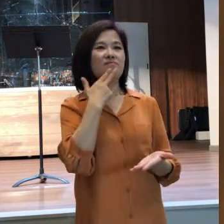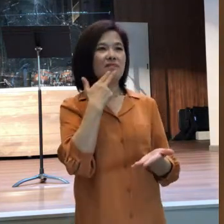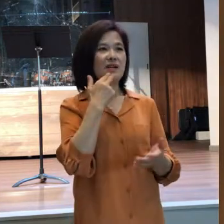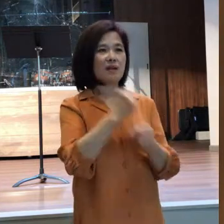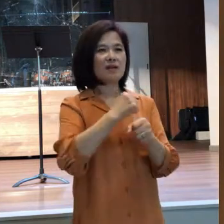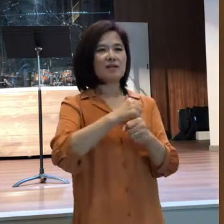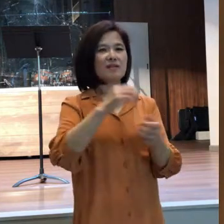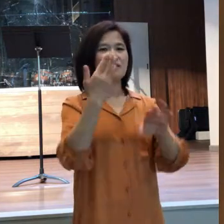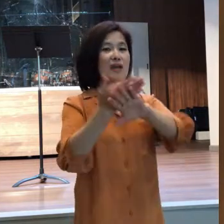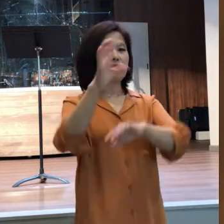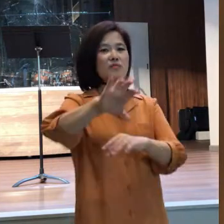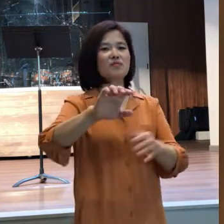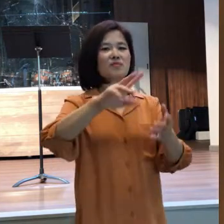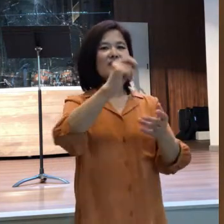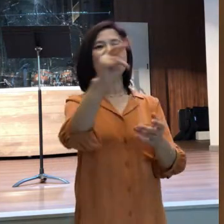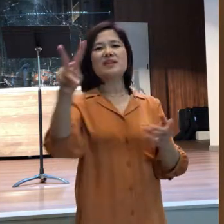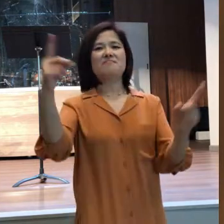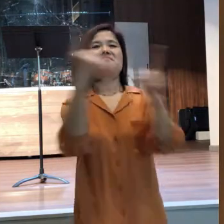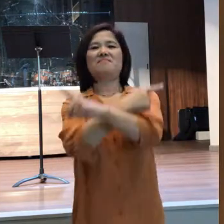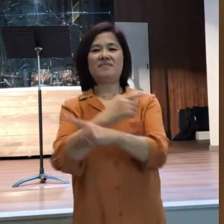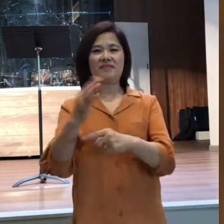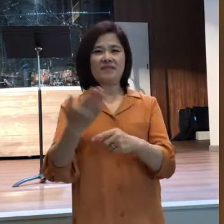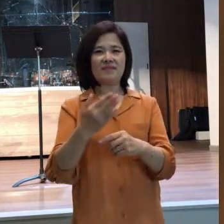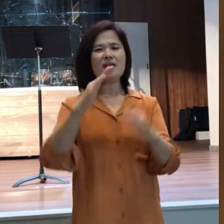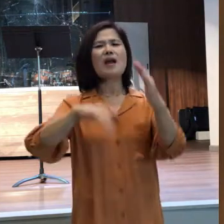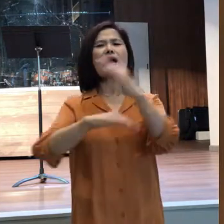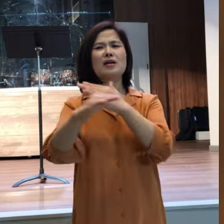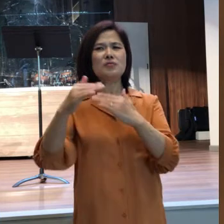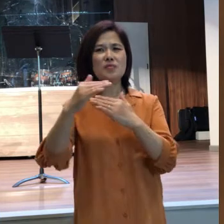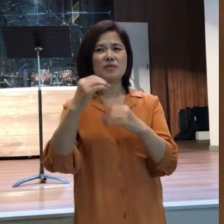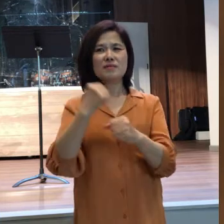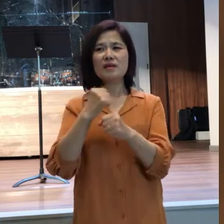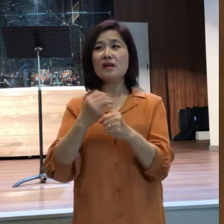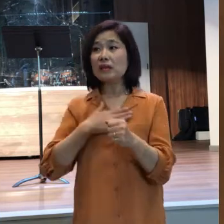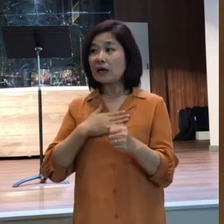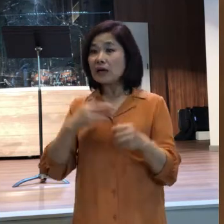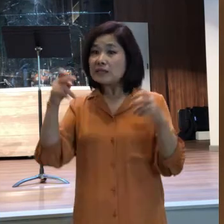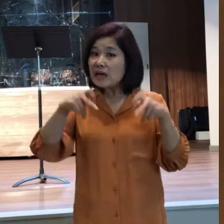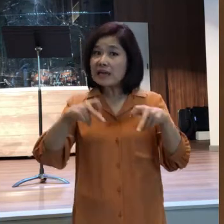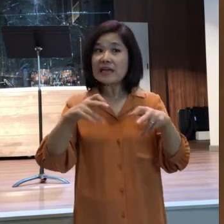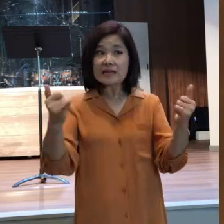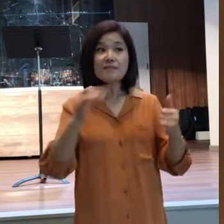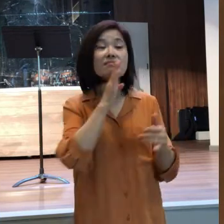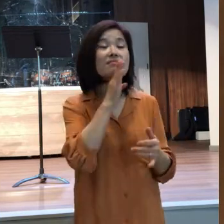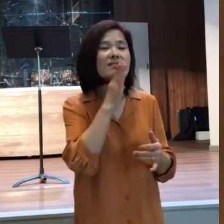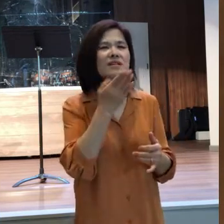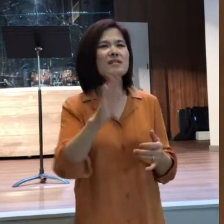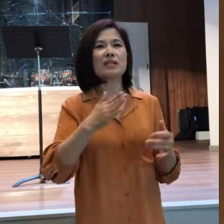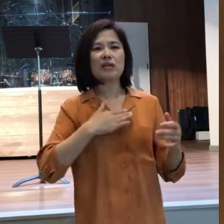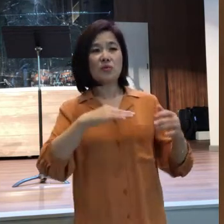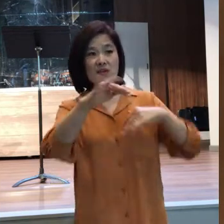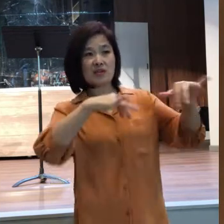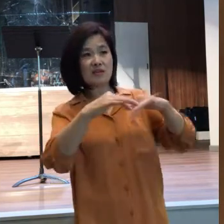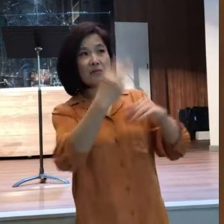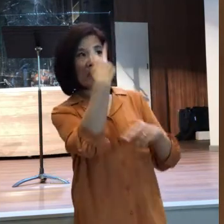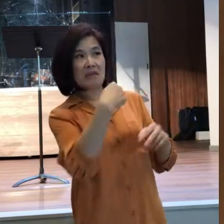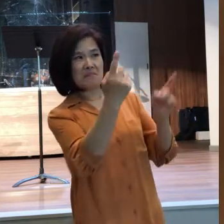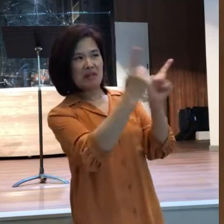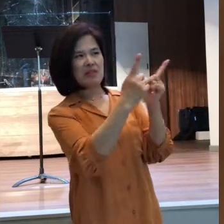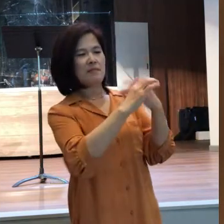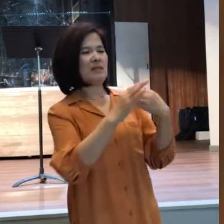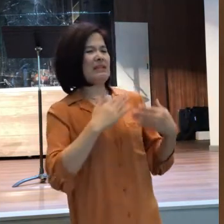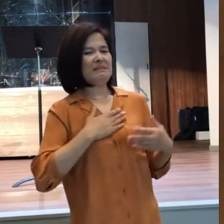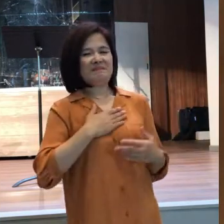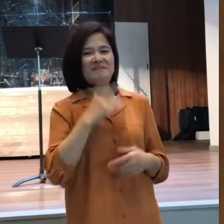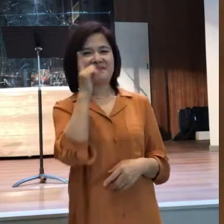말을 하면서 말입니다. 가족의 영향이 큽니다. 제가 장애인이면서도 저도 길에서 맹인을 만나면